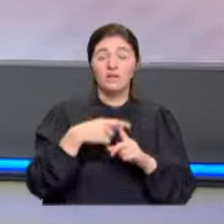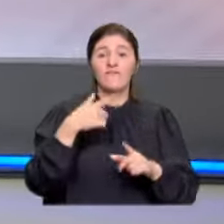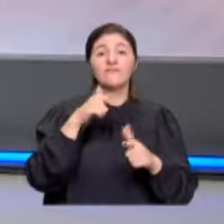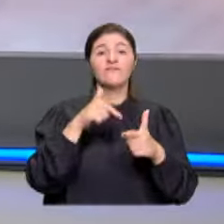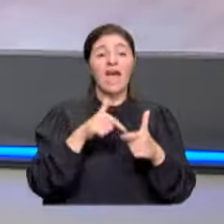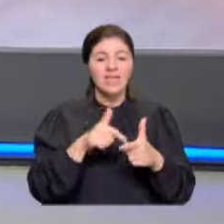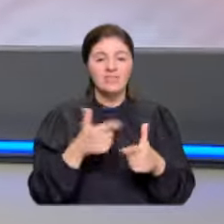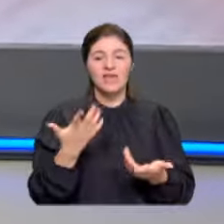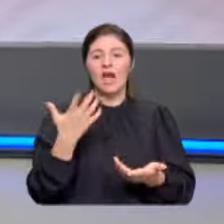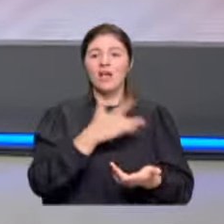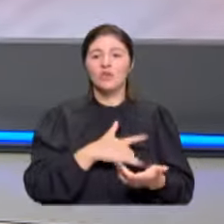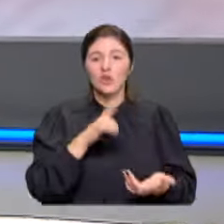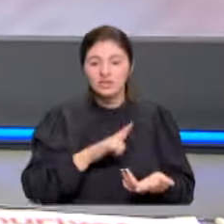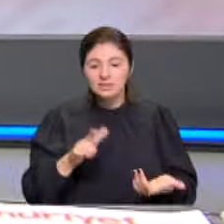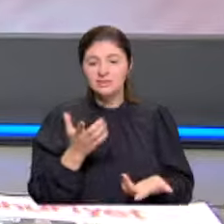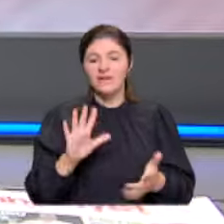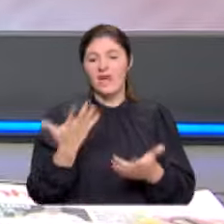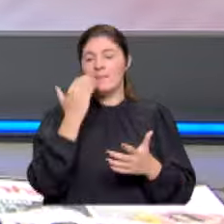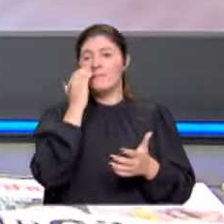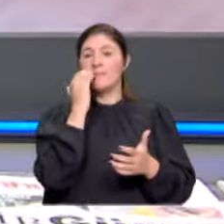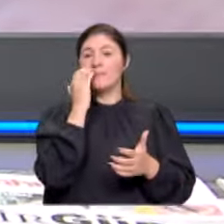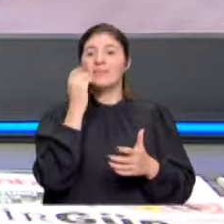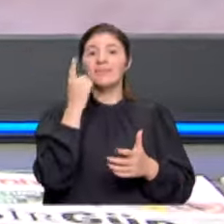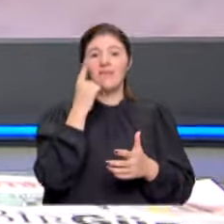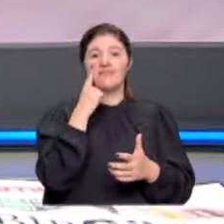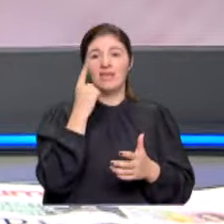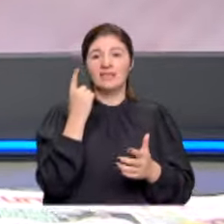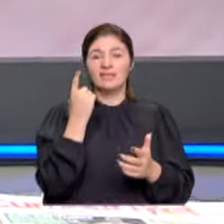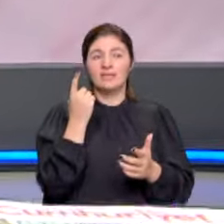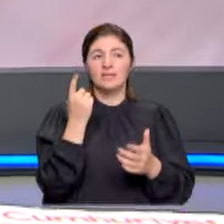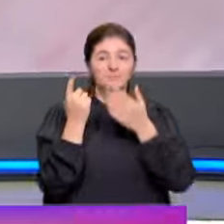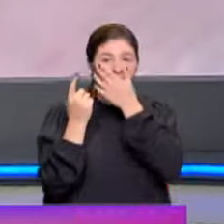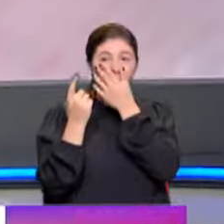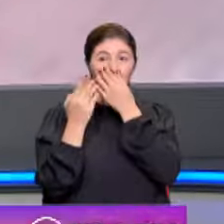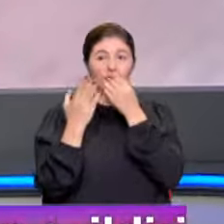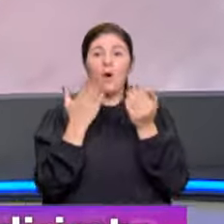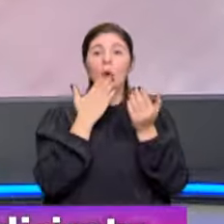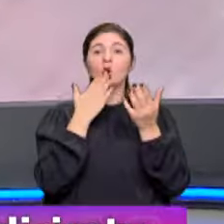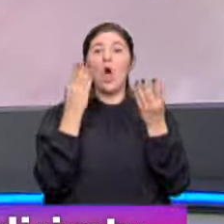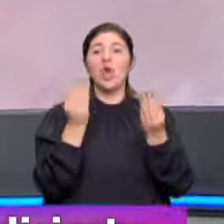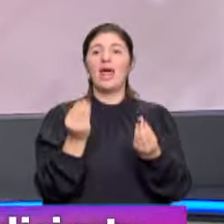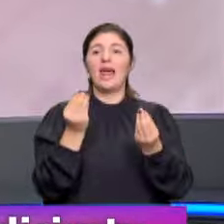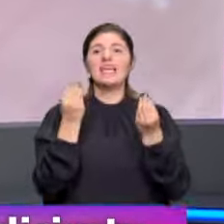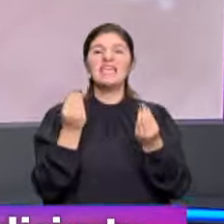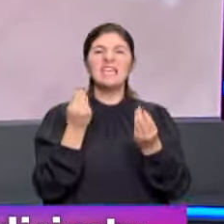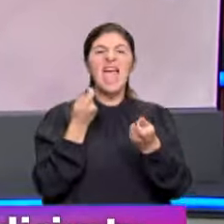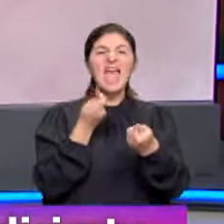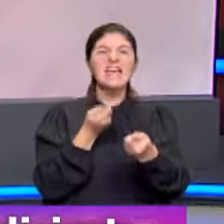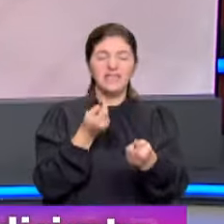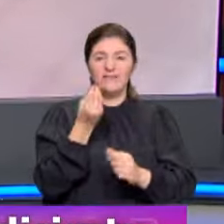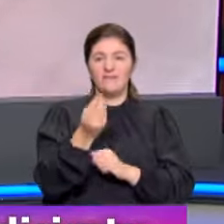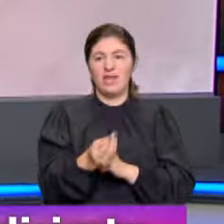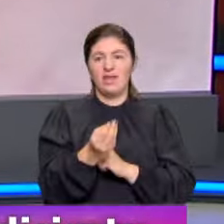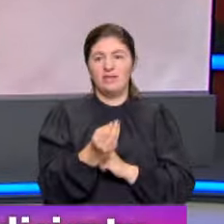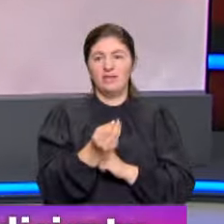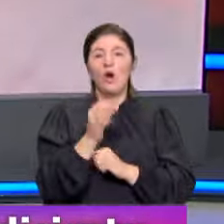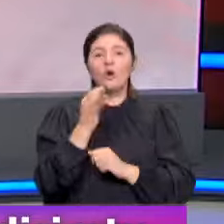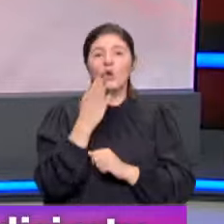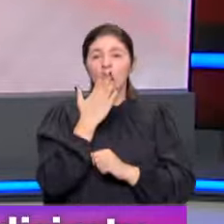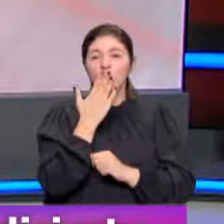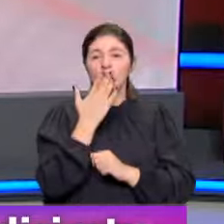Anadolu Liseleri ya da Eee devlet okulu olarak iyi eğitim veren